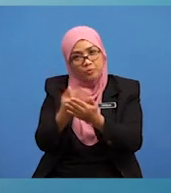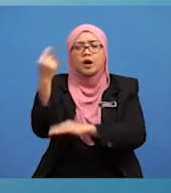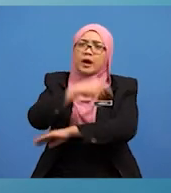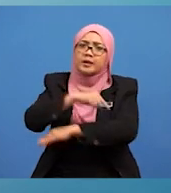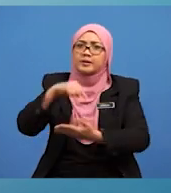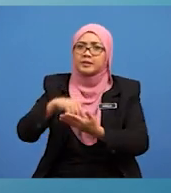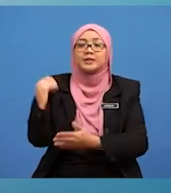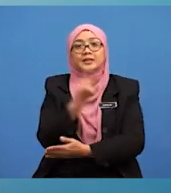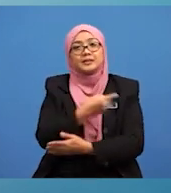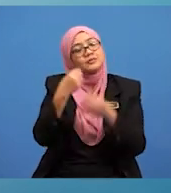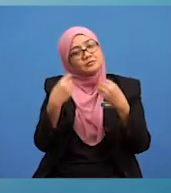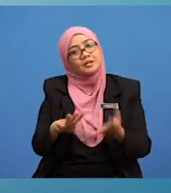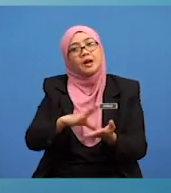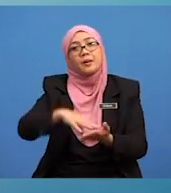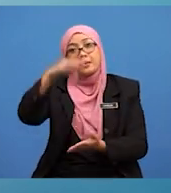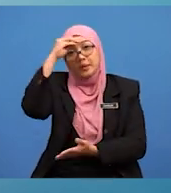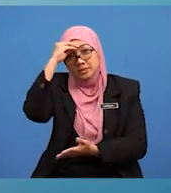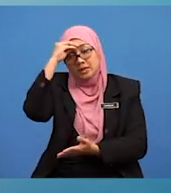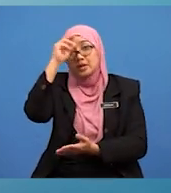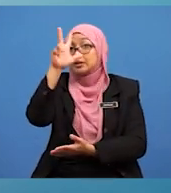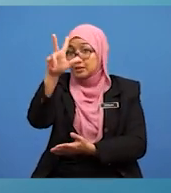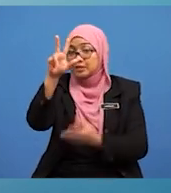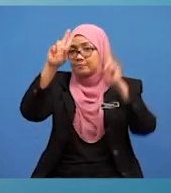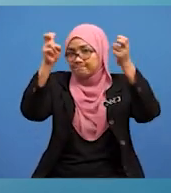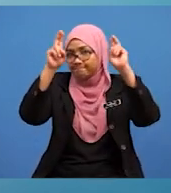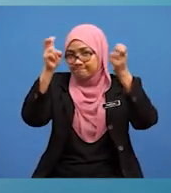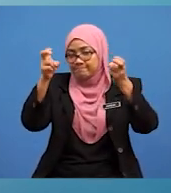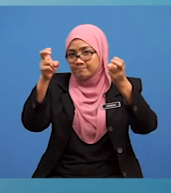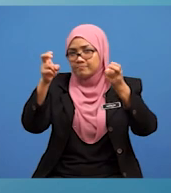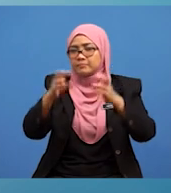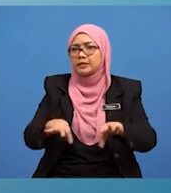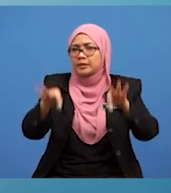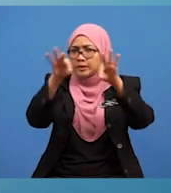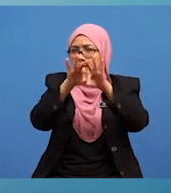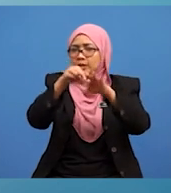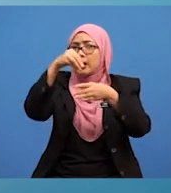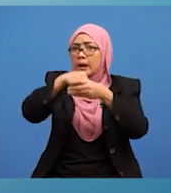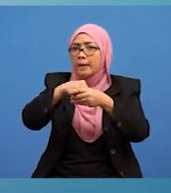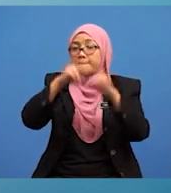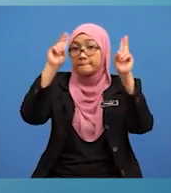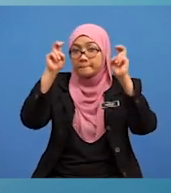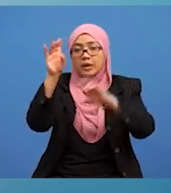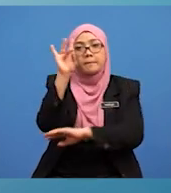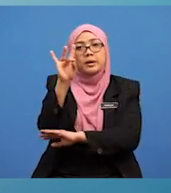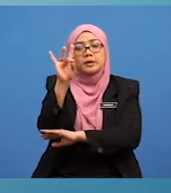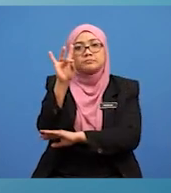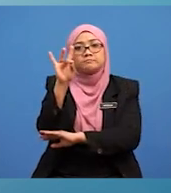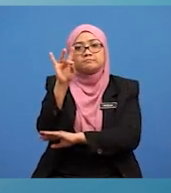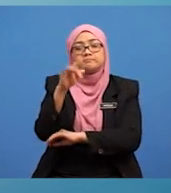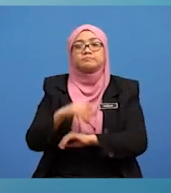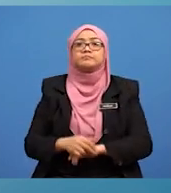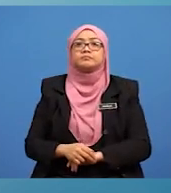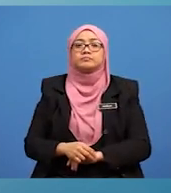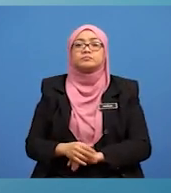ini, kita telah berjaya mempelajari 3 topik penting dalam bab 8. Sebelum kita berpisah, mari kita